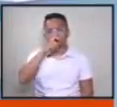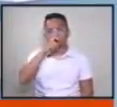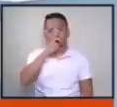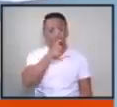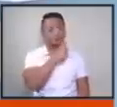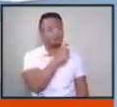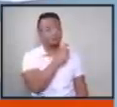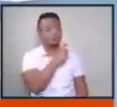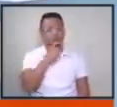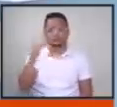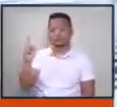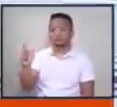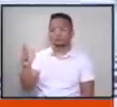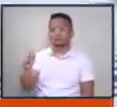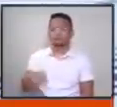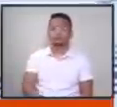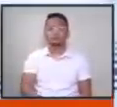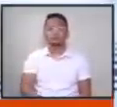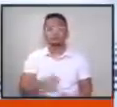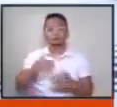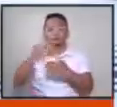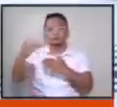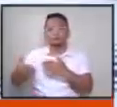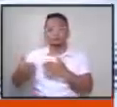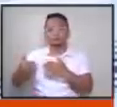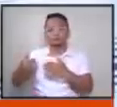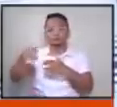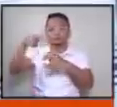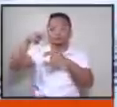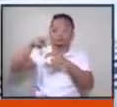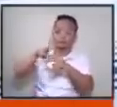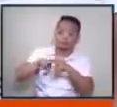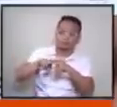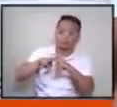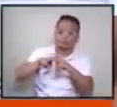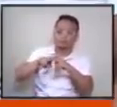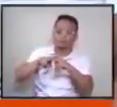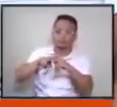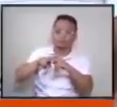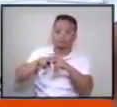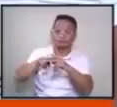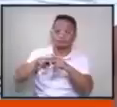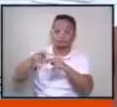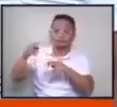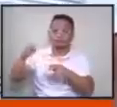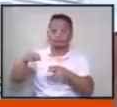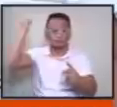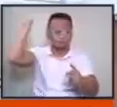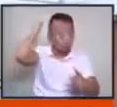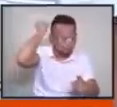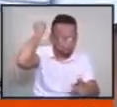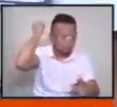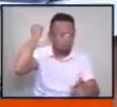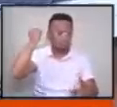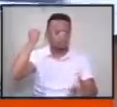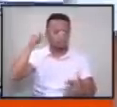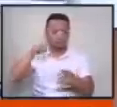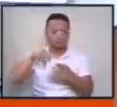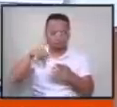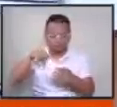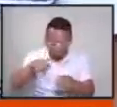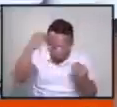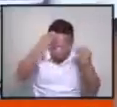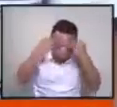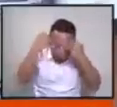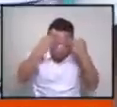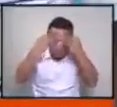Ikaw naman Marlito is 23. Opo. Okay. Tapos po, di napaupo na po siya. Tapos punta naman po siya sa akin. Pinukpok po niya ako sa ulo. Nung nakayoko na po ako, nahilo